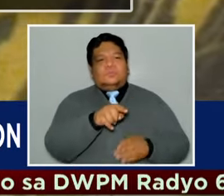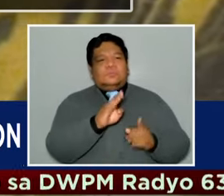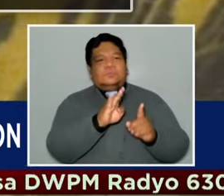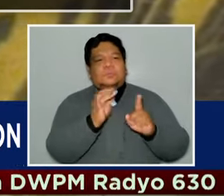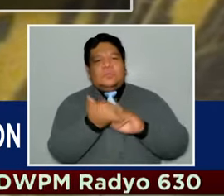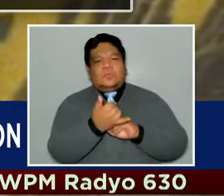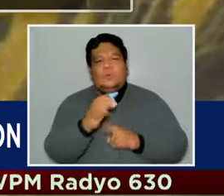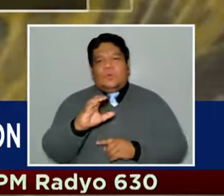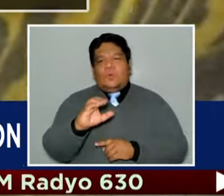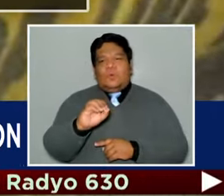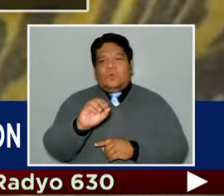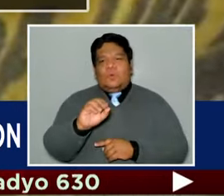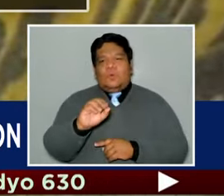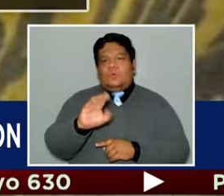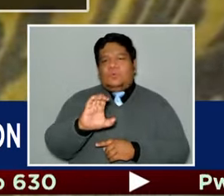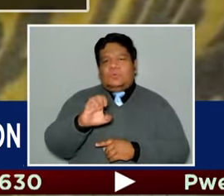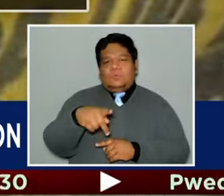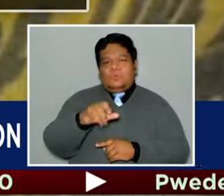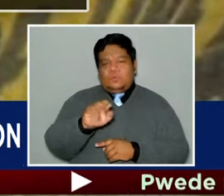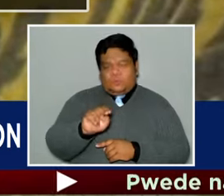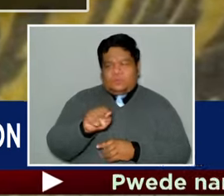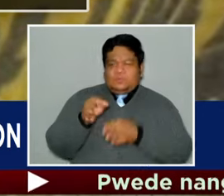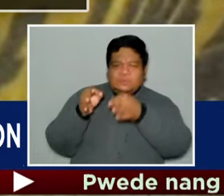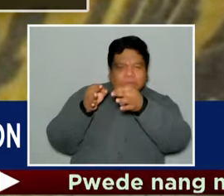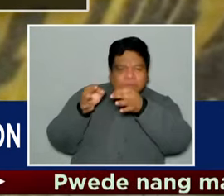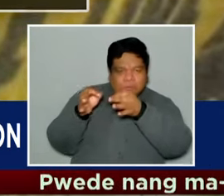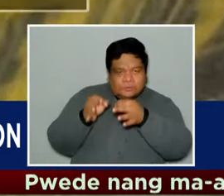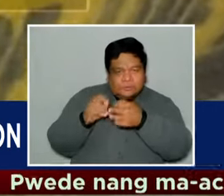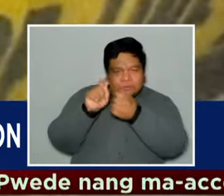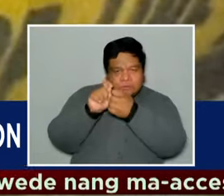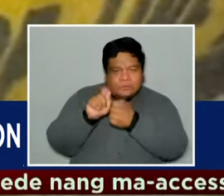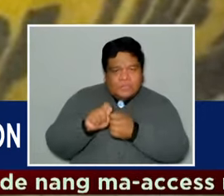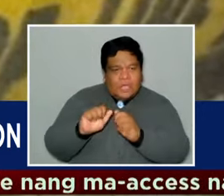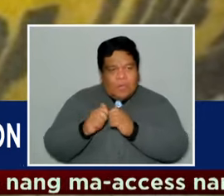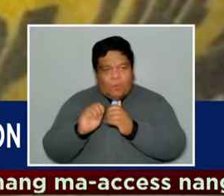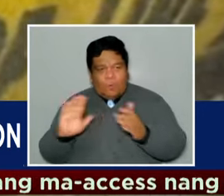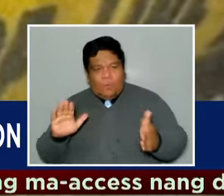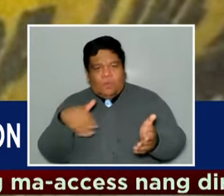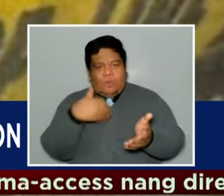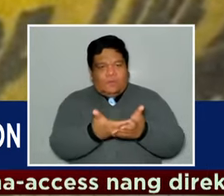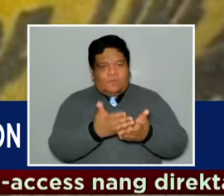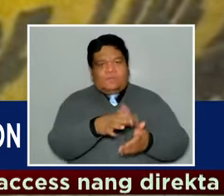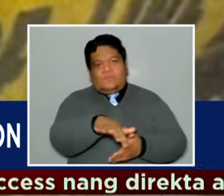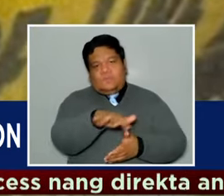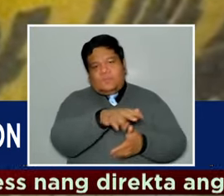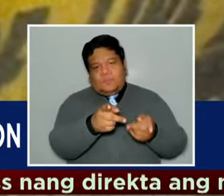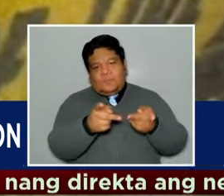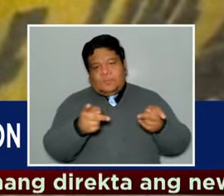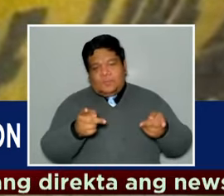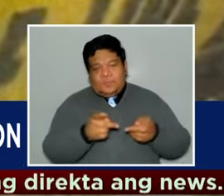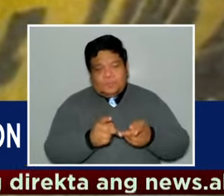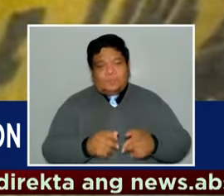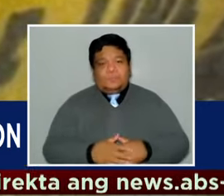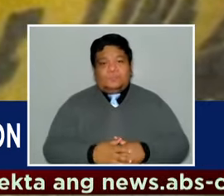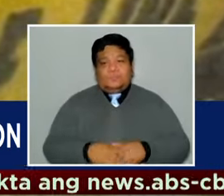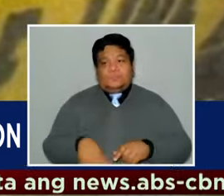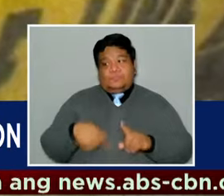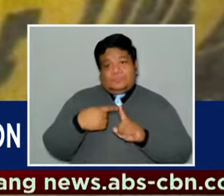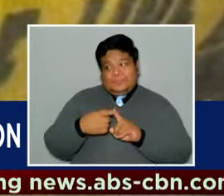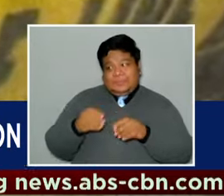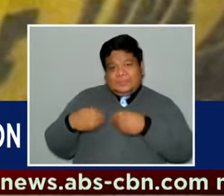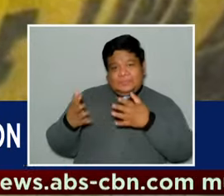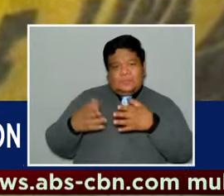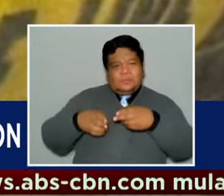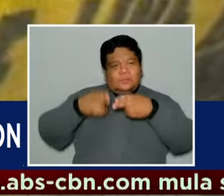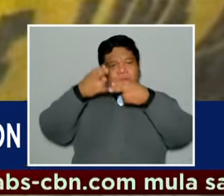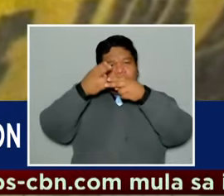nito sa pamilya ng biktima kung papaano mararating ang lugar. Nagbigay pa ang nagchat ng inisyal mga pangalan ng mga pumatay